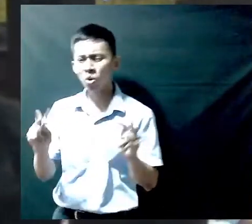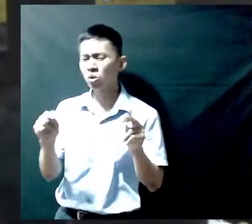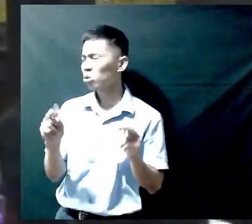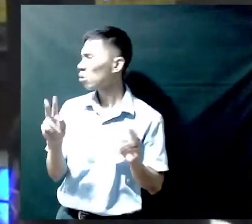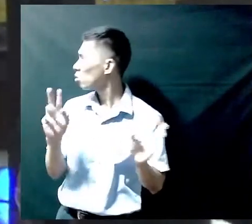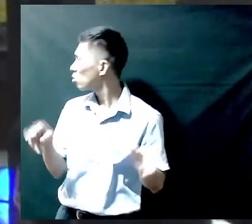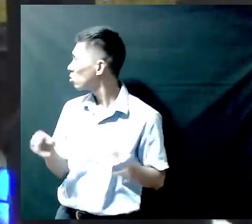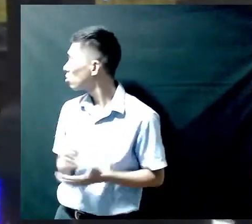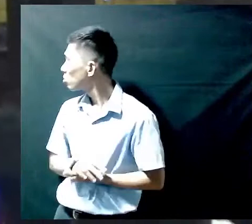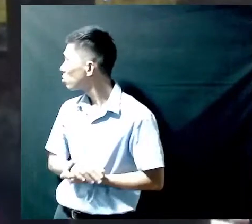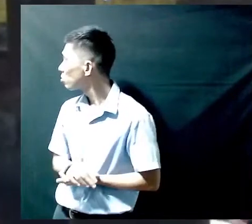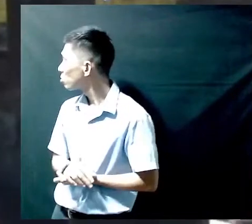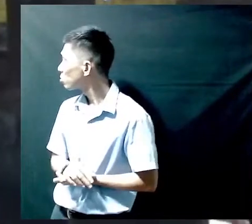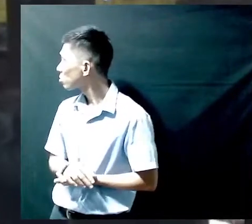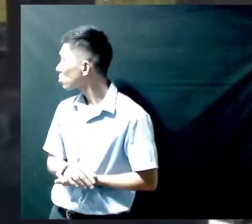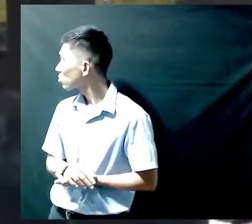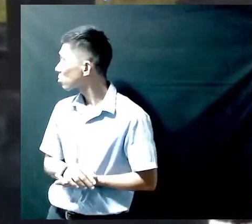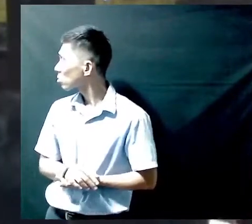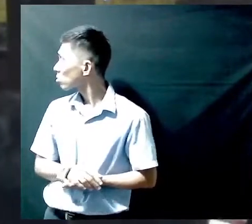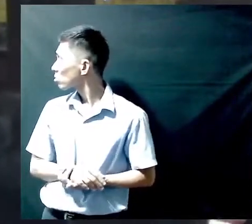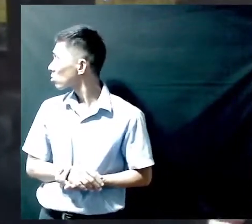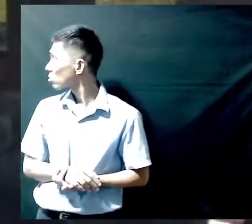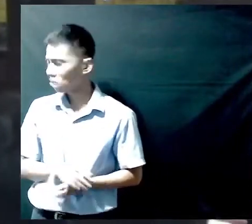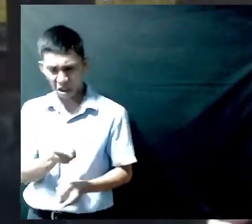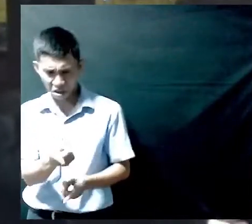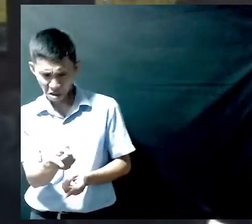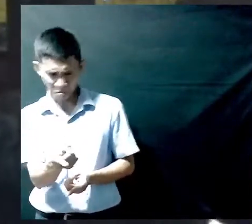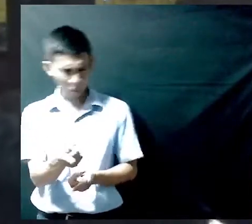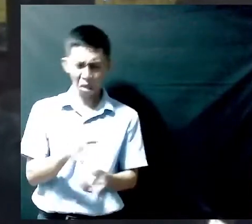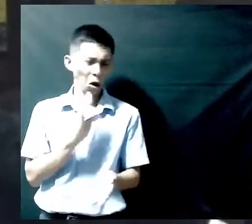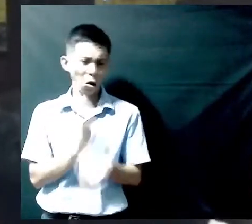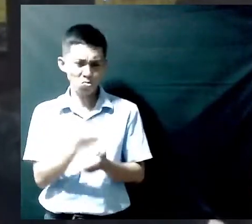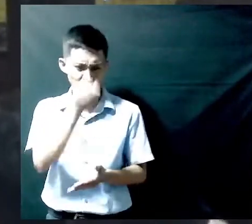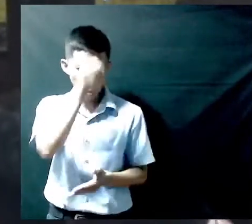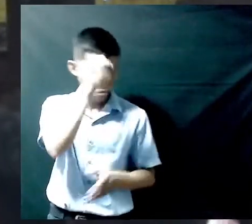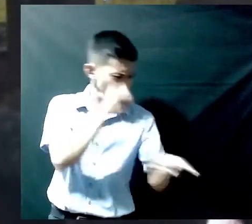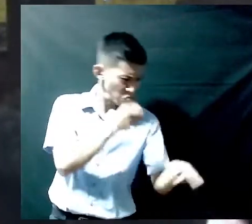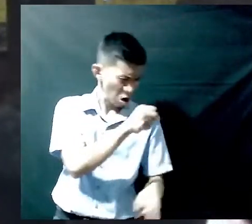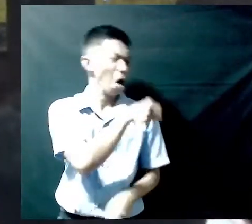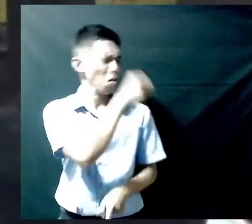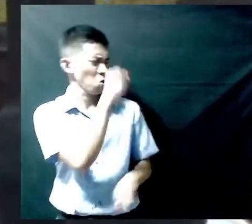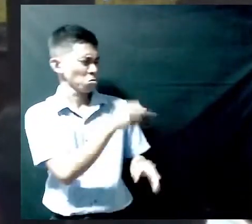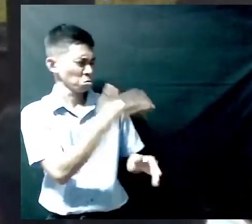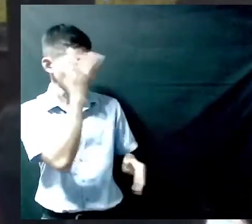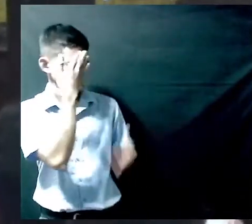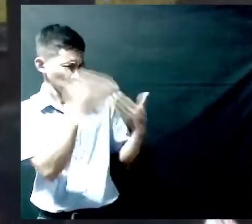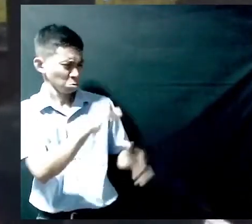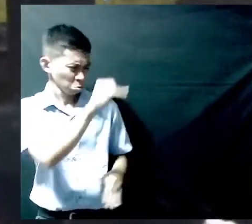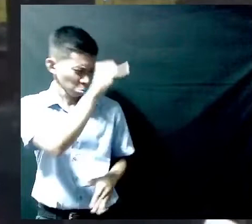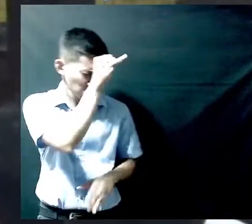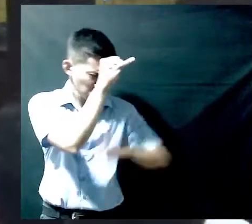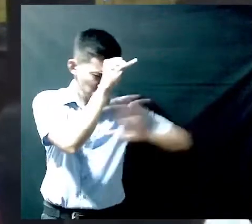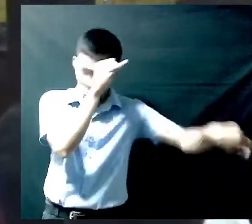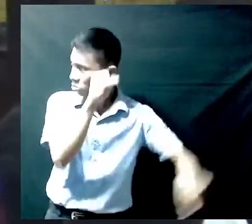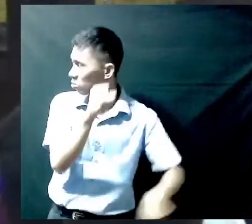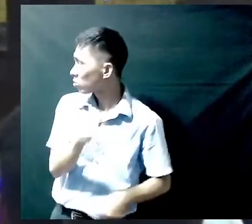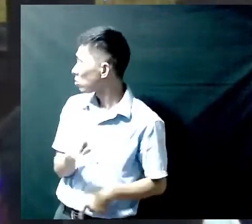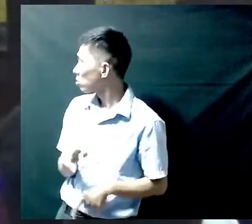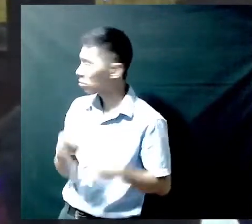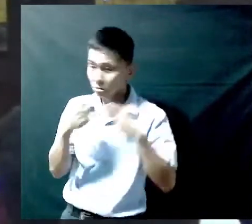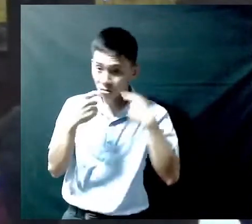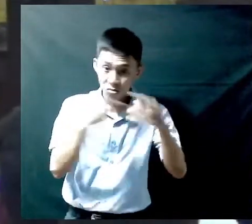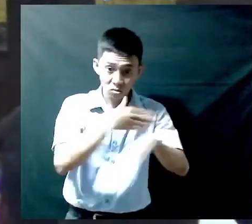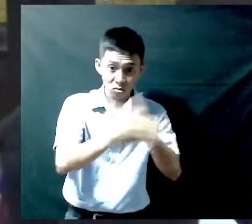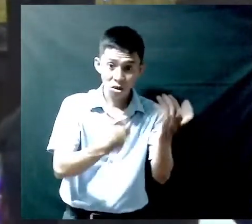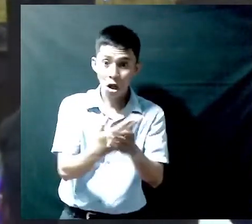yan eh. Marami kang pwedeng sabihin, ah, ito, wala ito, hindi, bobo yan eh, wala nang alam yan eh, ganyan-ganyan. Sabi mo na lang ang sasabihin mo, pero